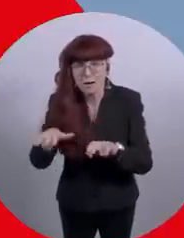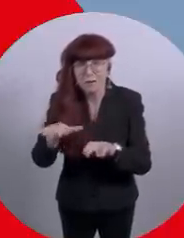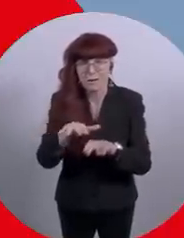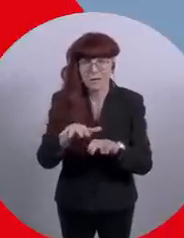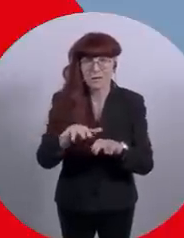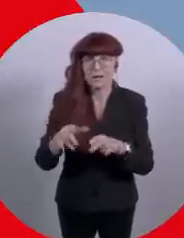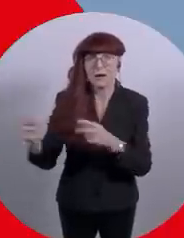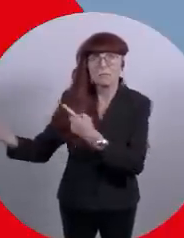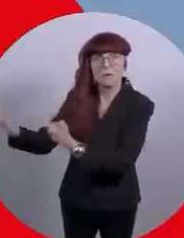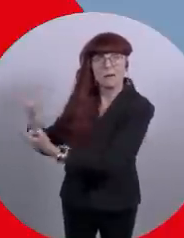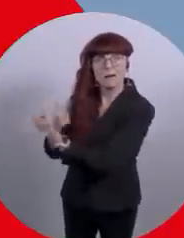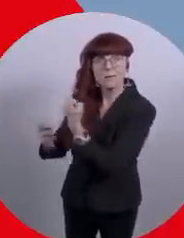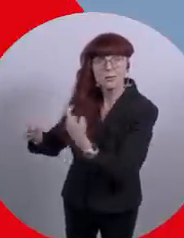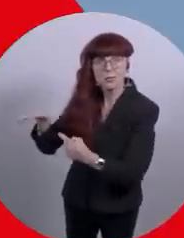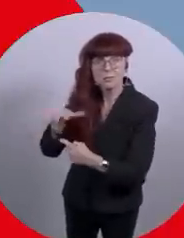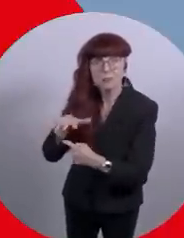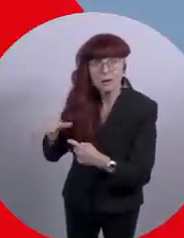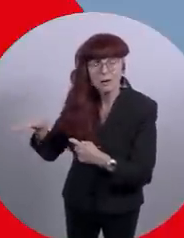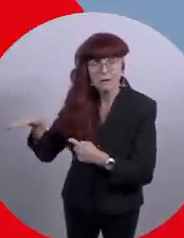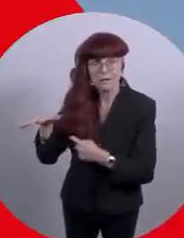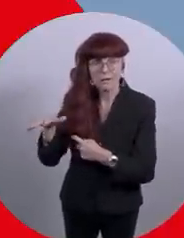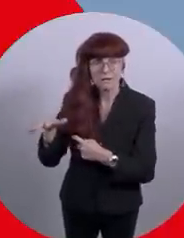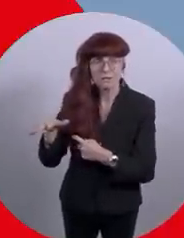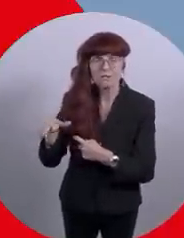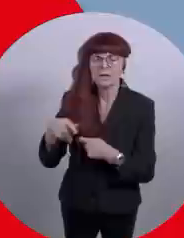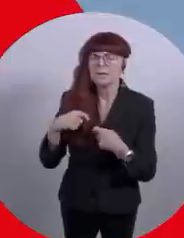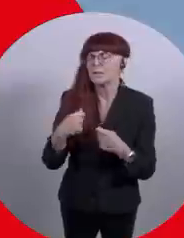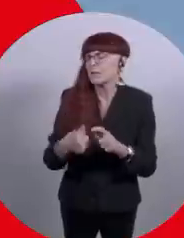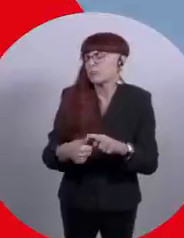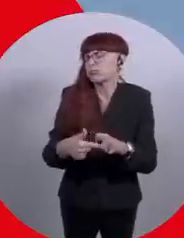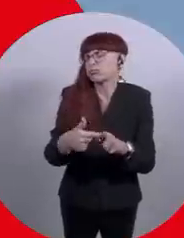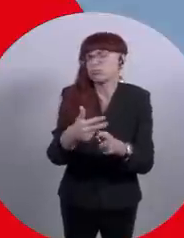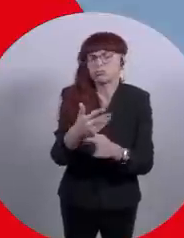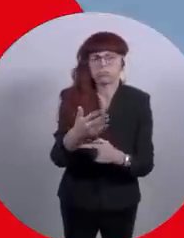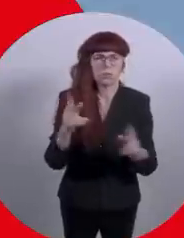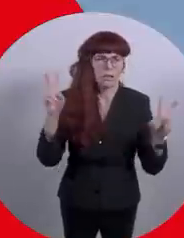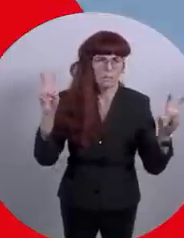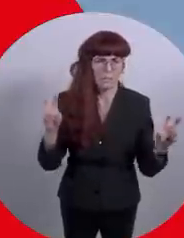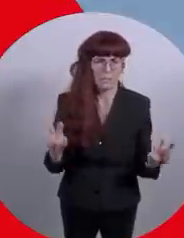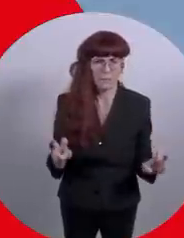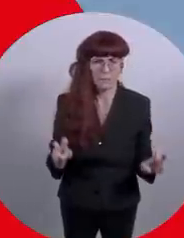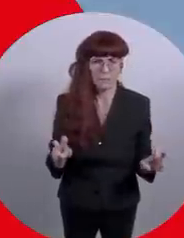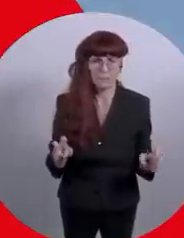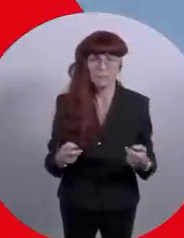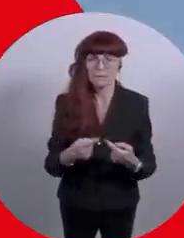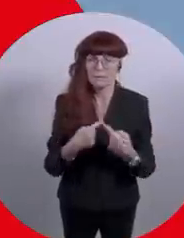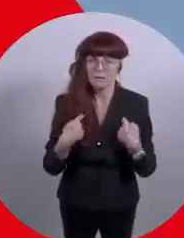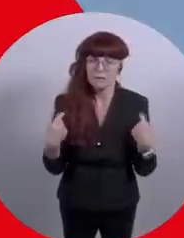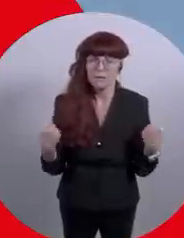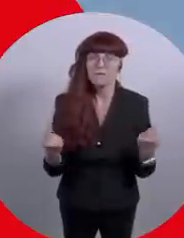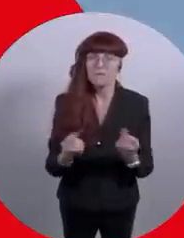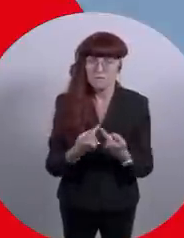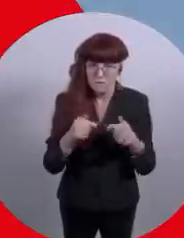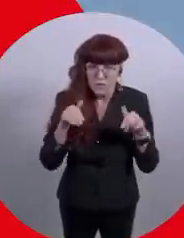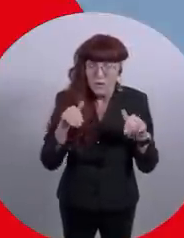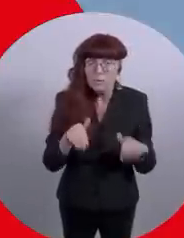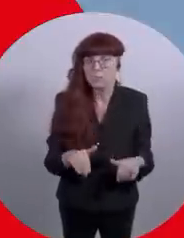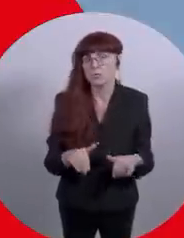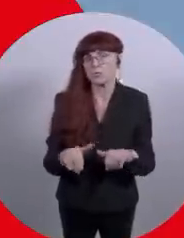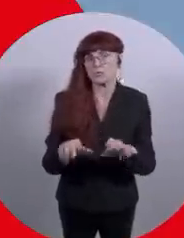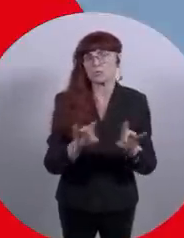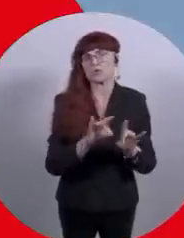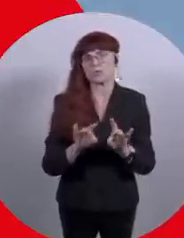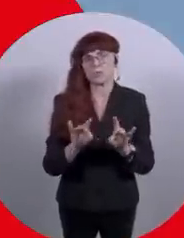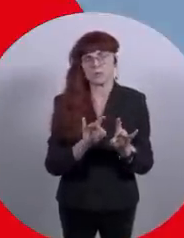der Migration es gibt genug Themen die wir aufgreifen müssen